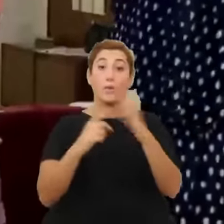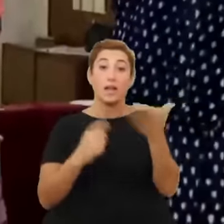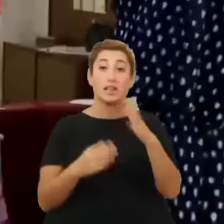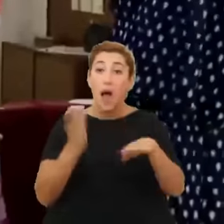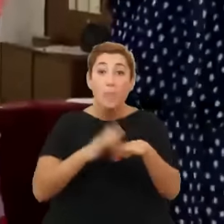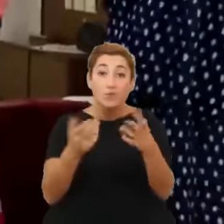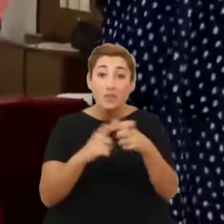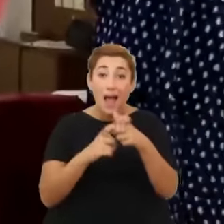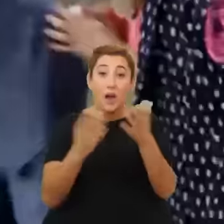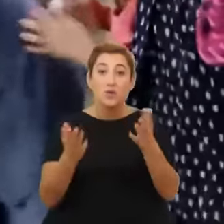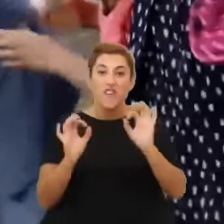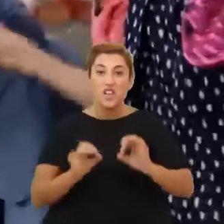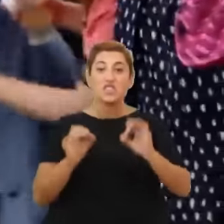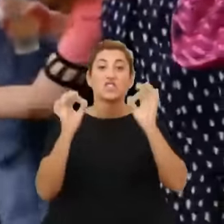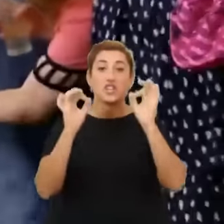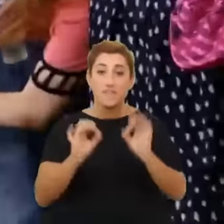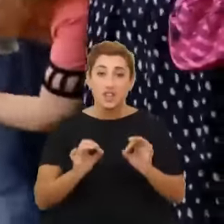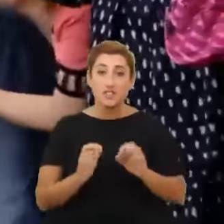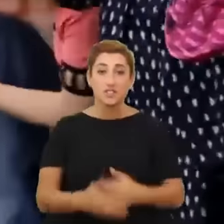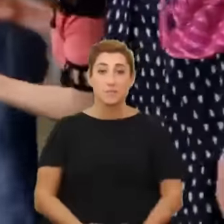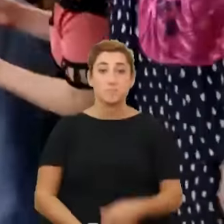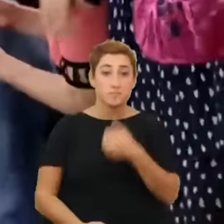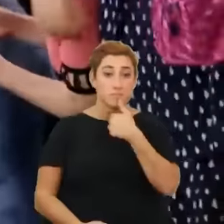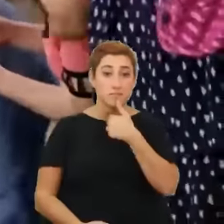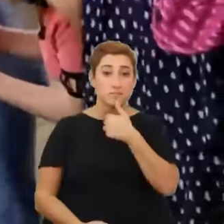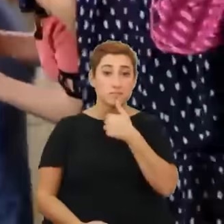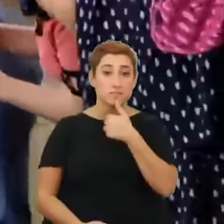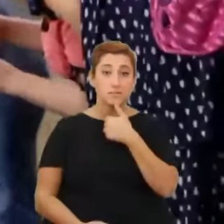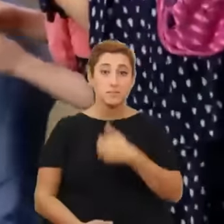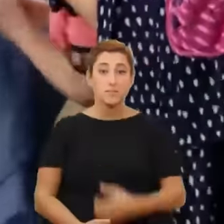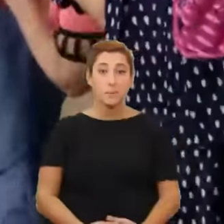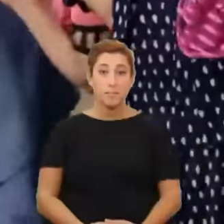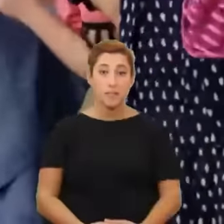yapıyorsun? Yardım, yardım. Yavaş. Yavaş. Baba.